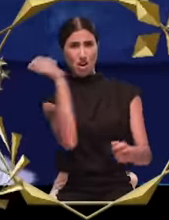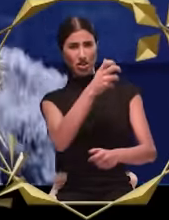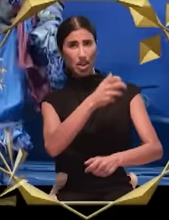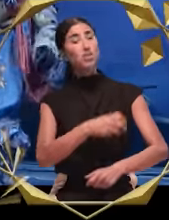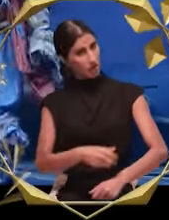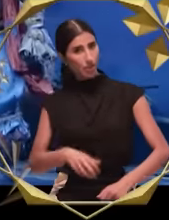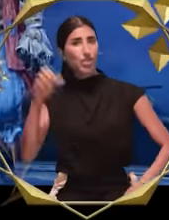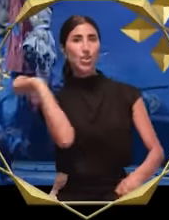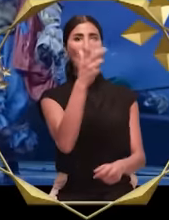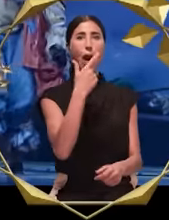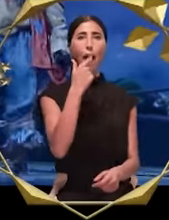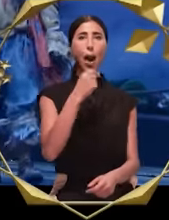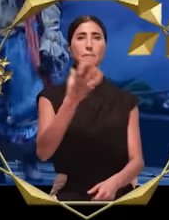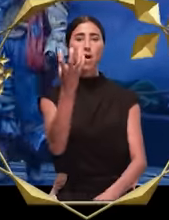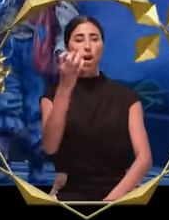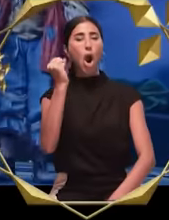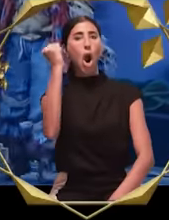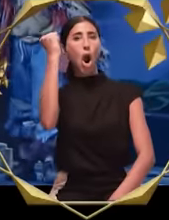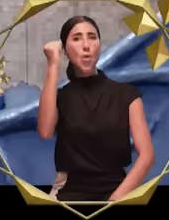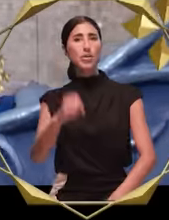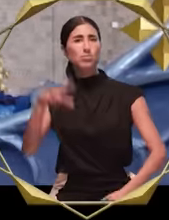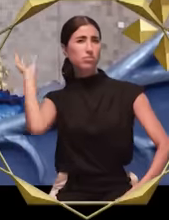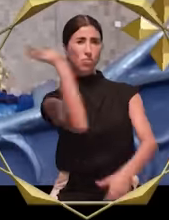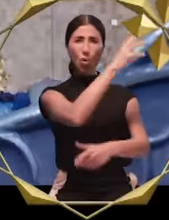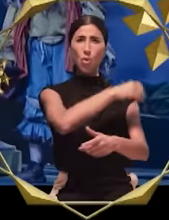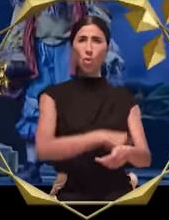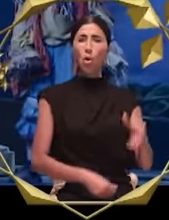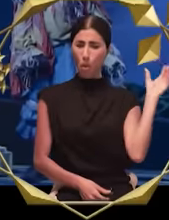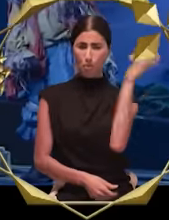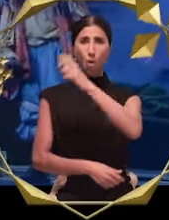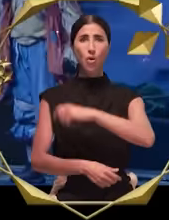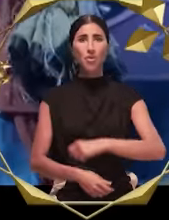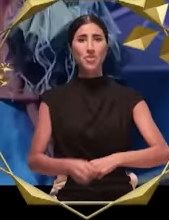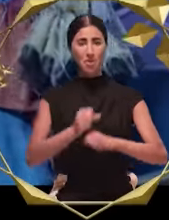دقة. تفاح الأحمر أقوى.